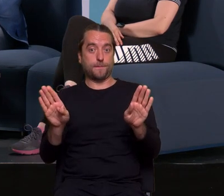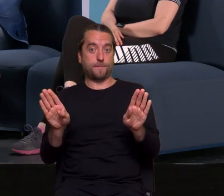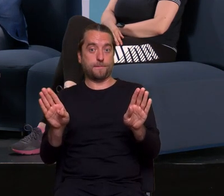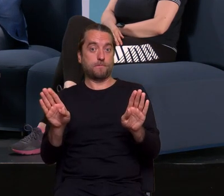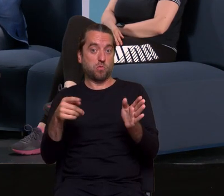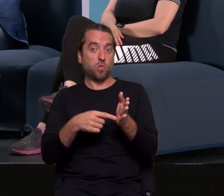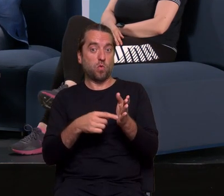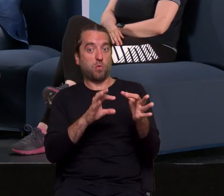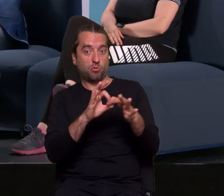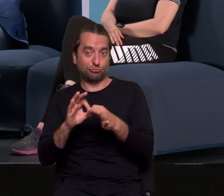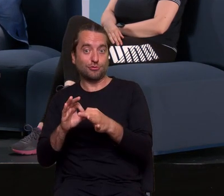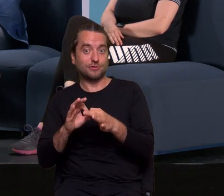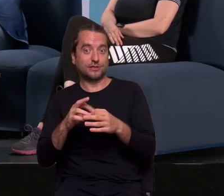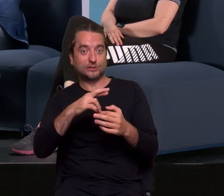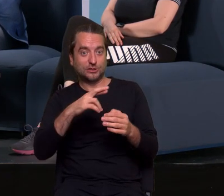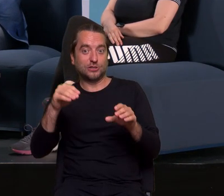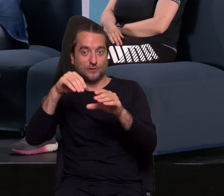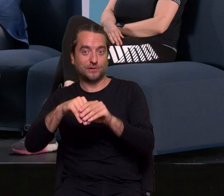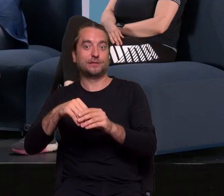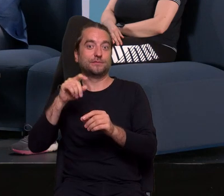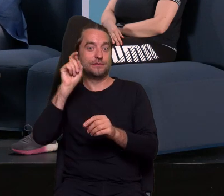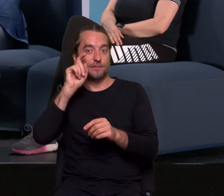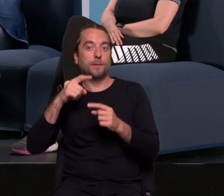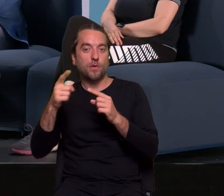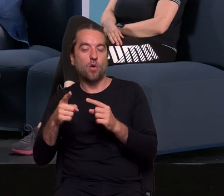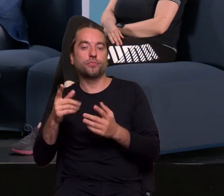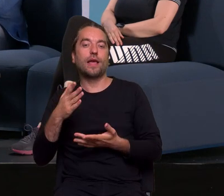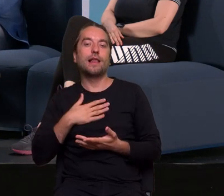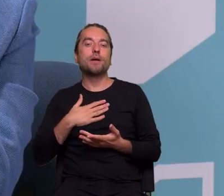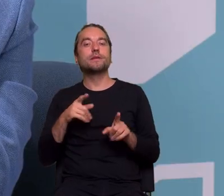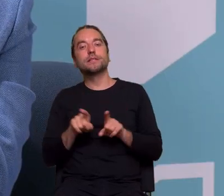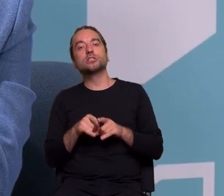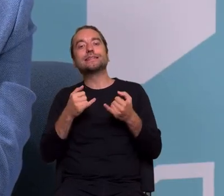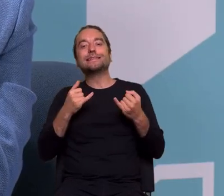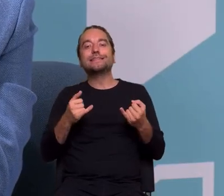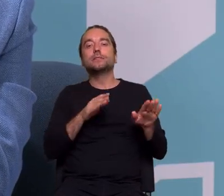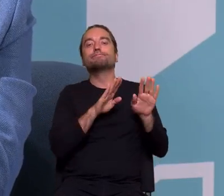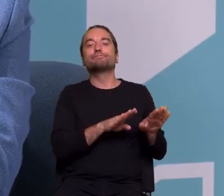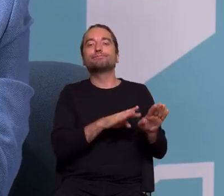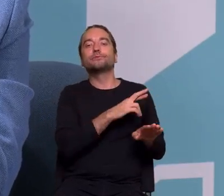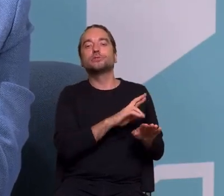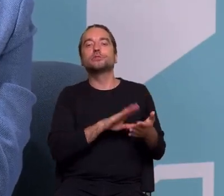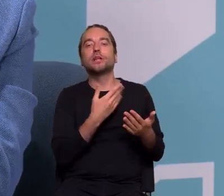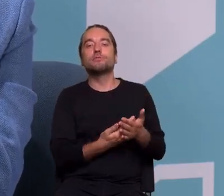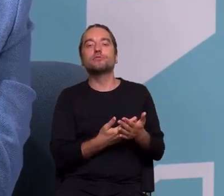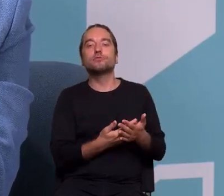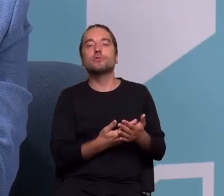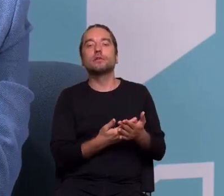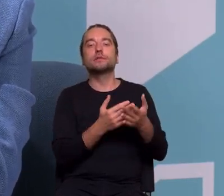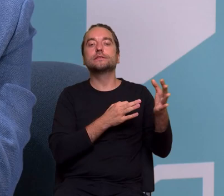Ale mamy też inne kłopotliwe historycznie pozostałości, prawda? To znaczy mam na